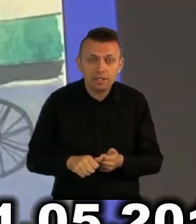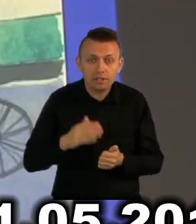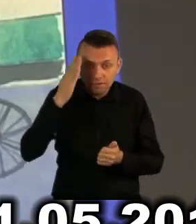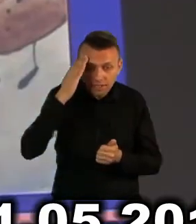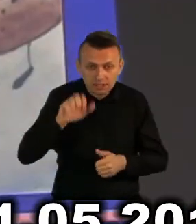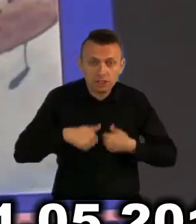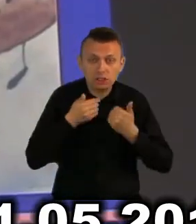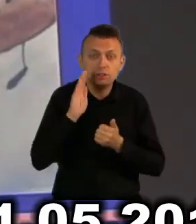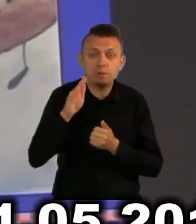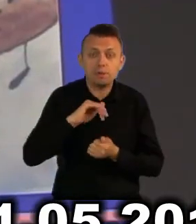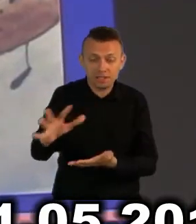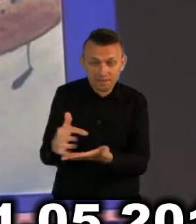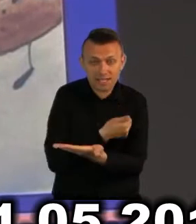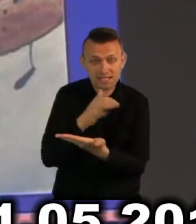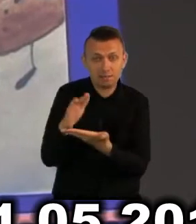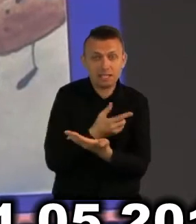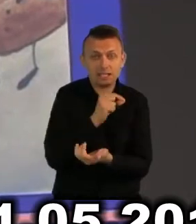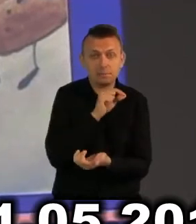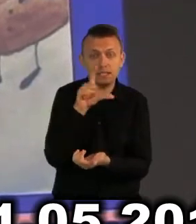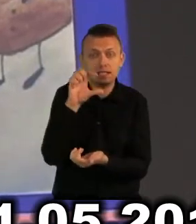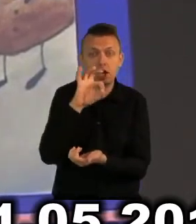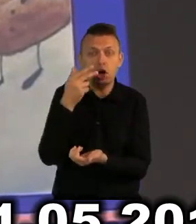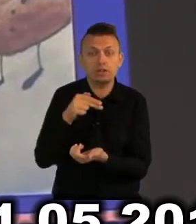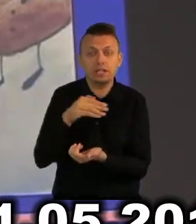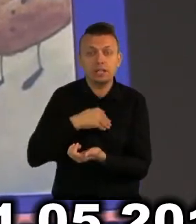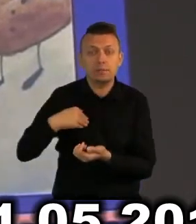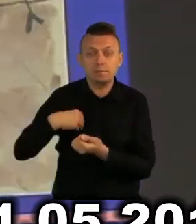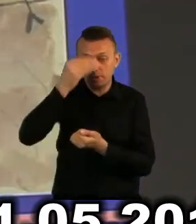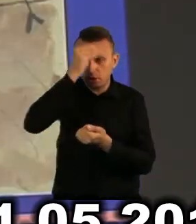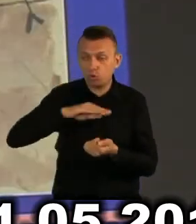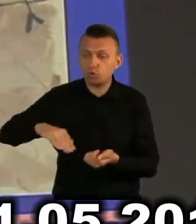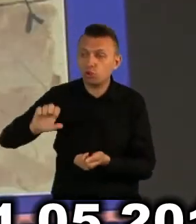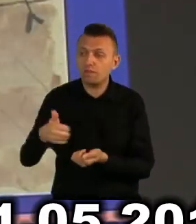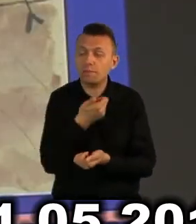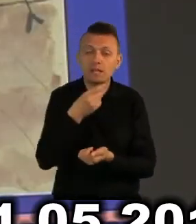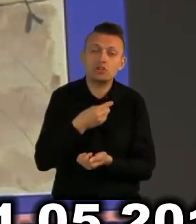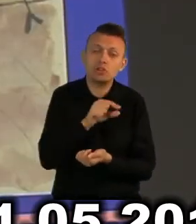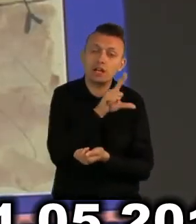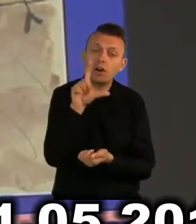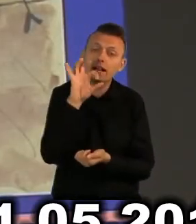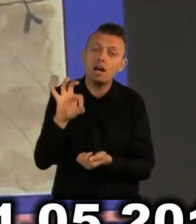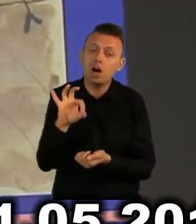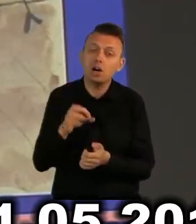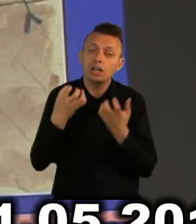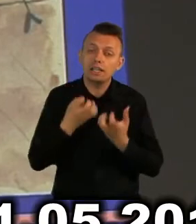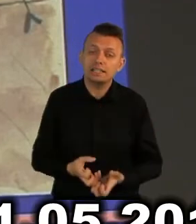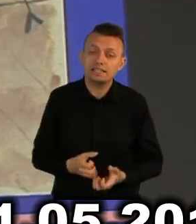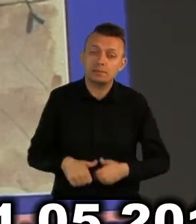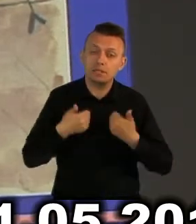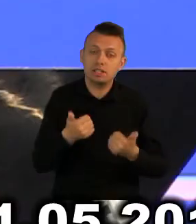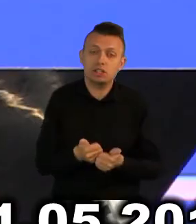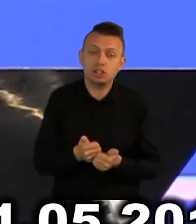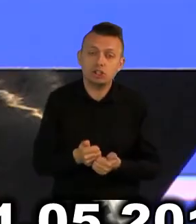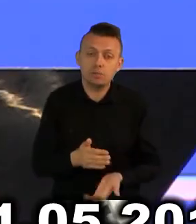plon. Dlatego my, uczniowie pierwszego LO, pragniemy wesprzeć działania podejmowane przez osoby zajmujące się profilaktyką w